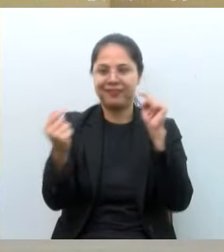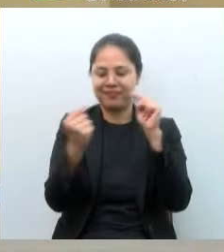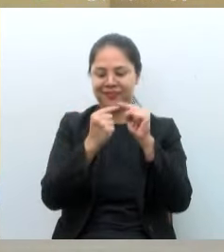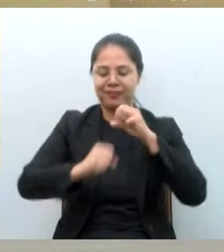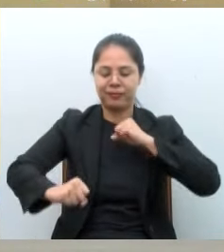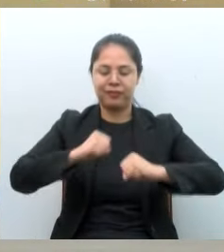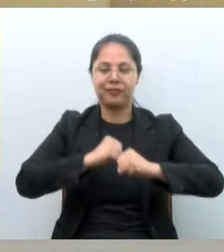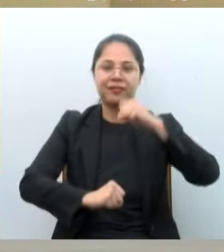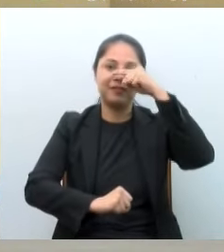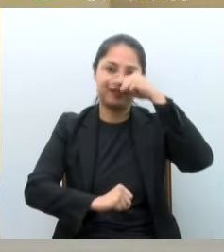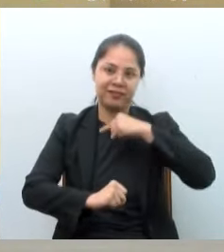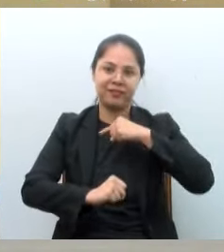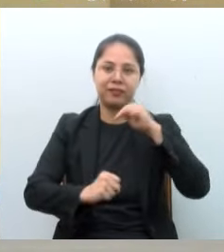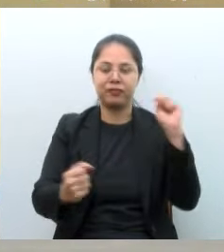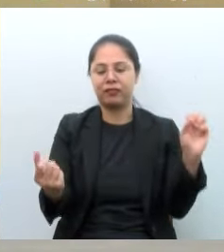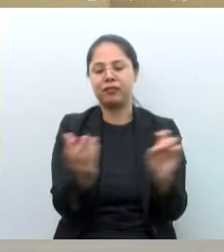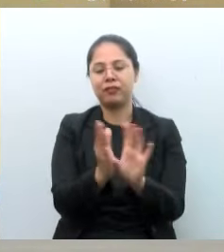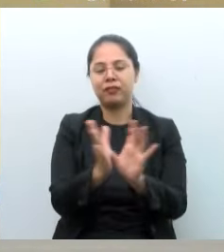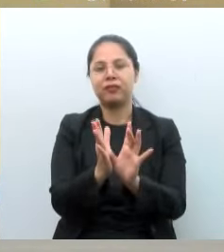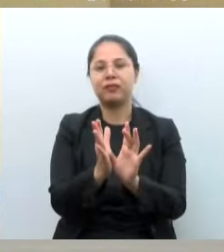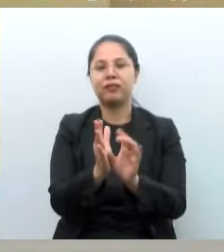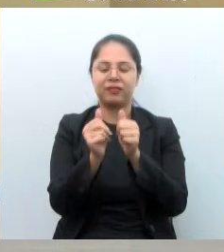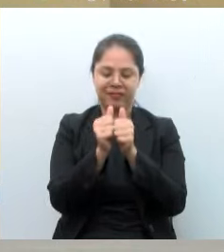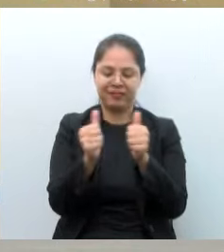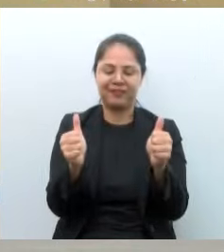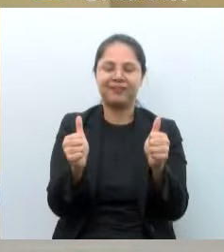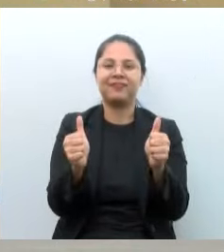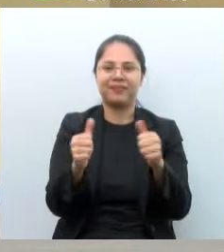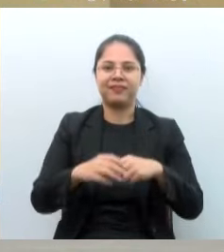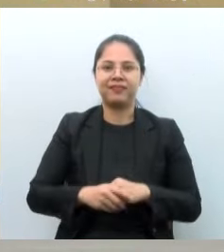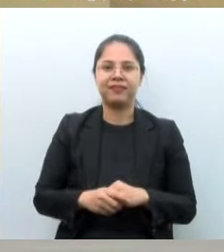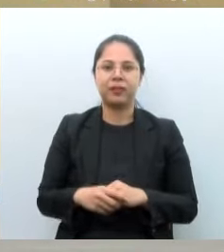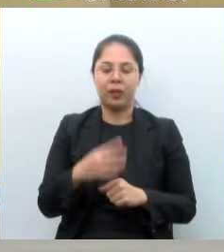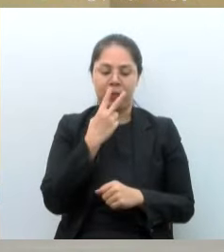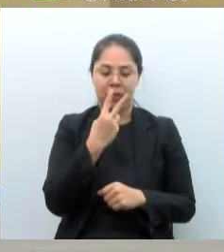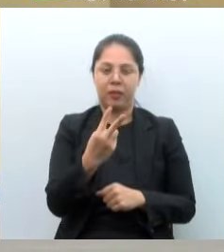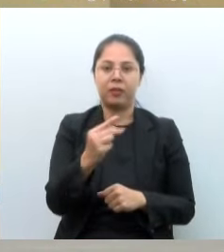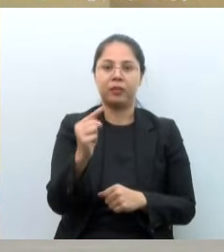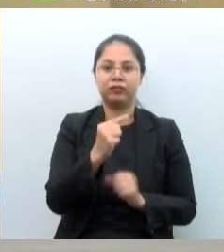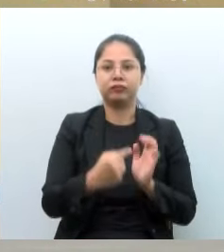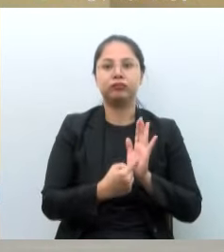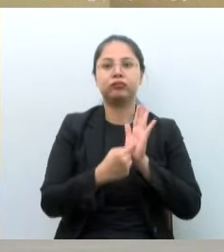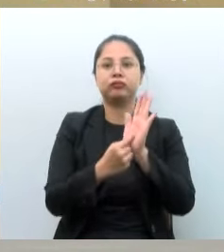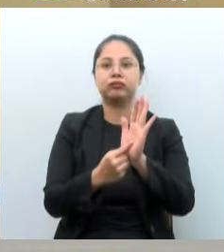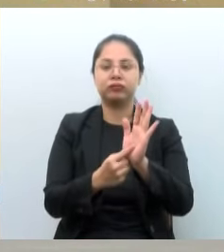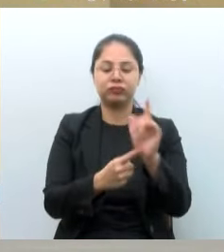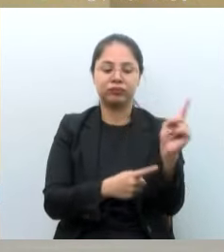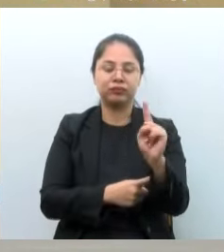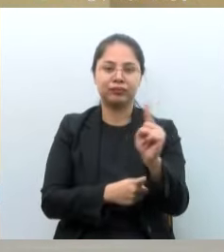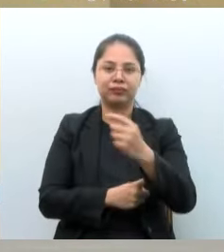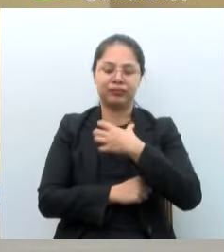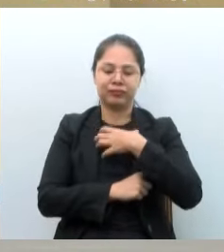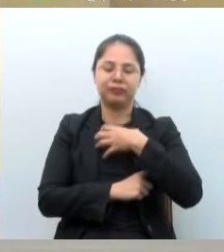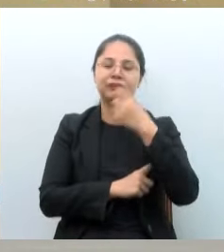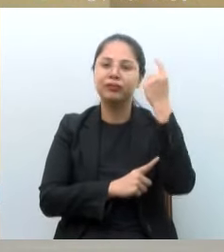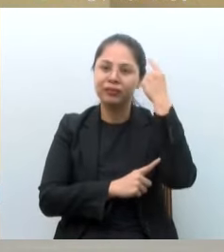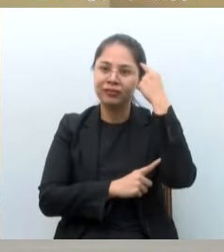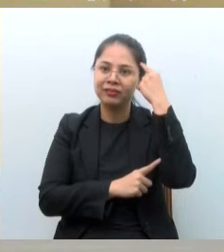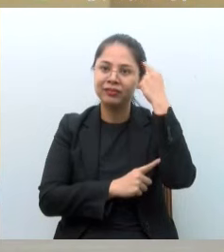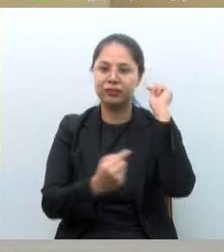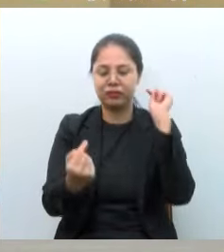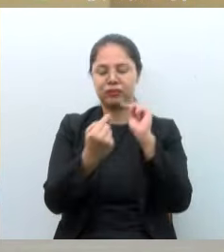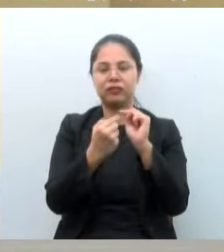ไทยเนี่ยมีคุณภาพที่ดีอย่างเต็มที่นะครับเรามีข้อเสนอแนะอะไรที่อยากจะรับทราบจากทางหน้